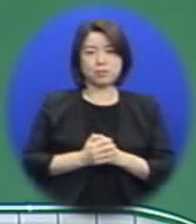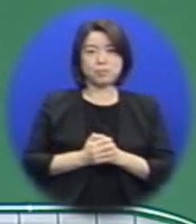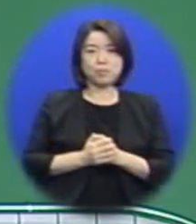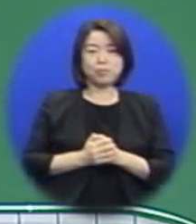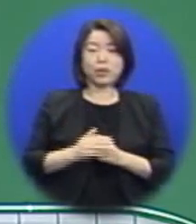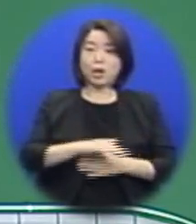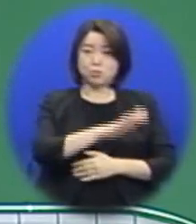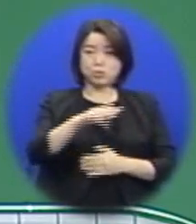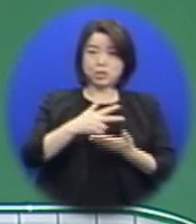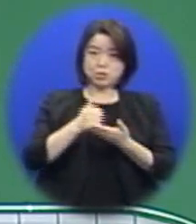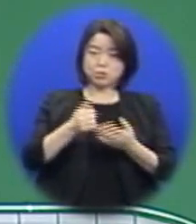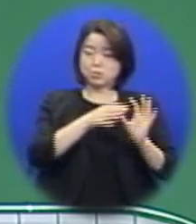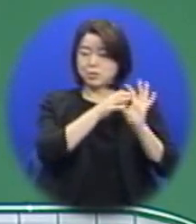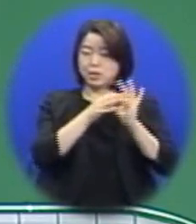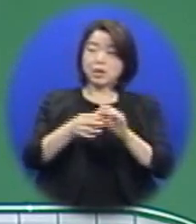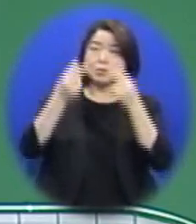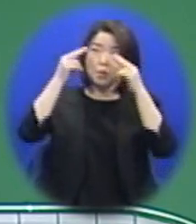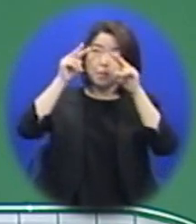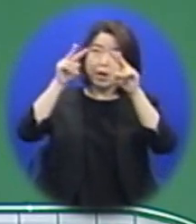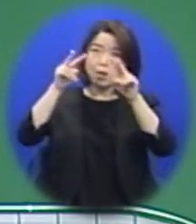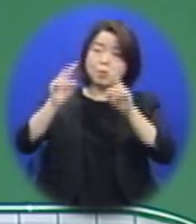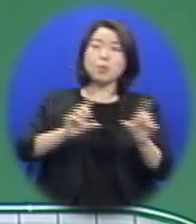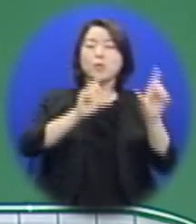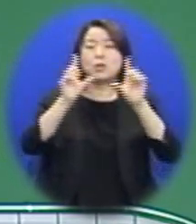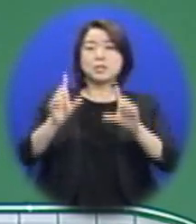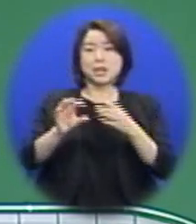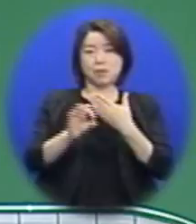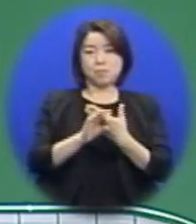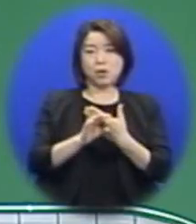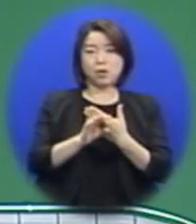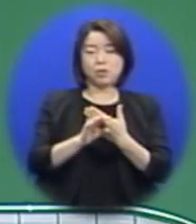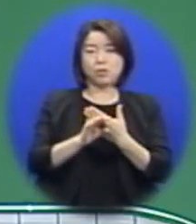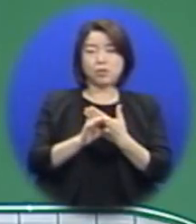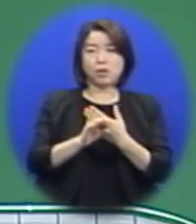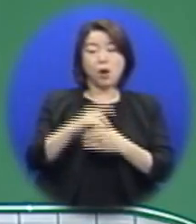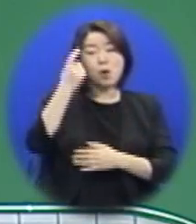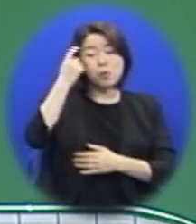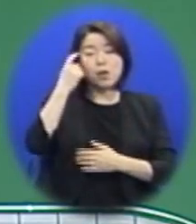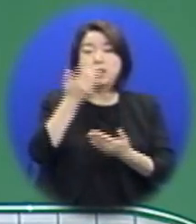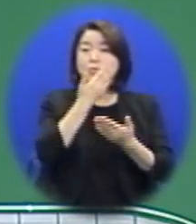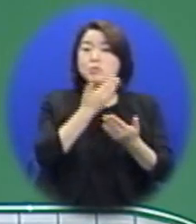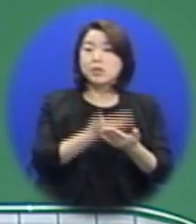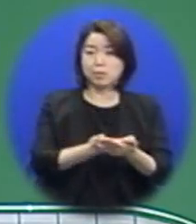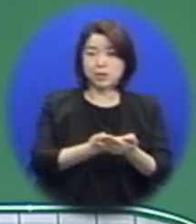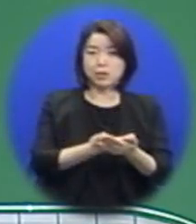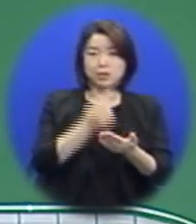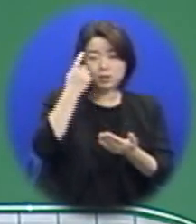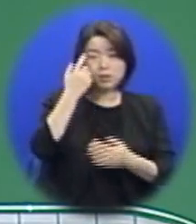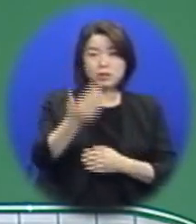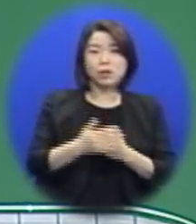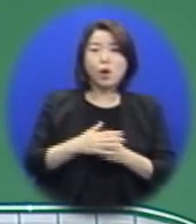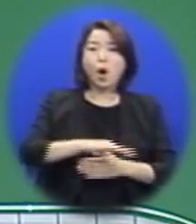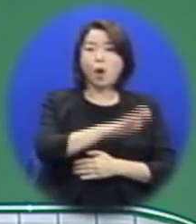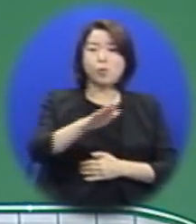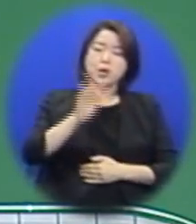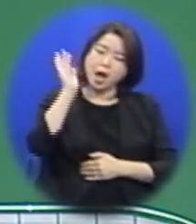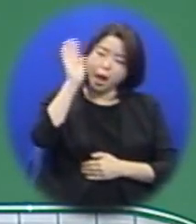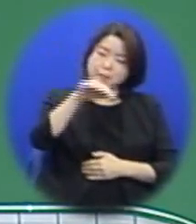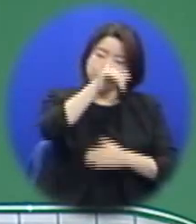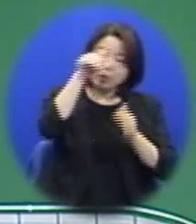주님을 계속 바라보고 그렇게 살려고 하는 그게 왜 그렇게 중요하지요? 우리의 인생이 어떻게